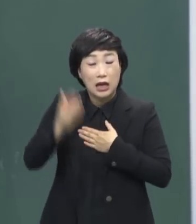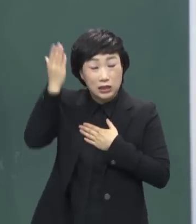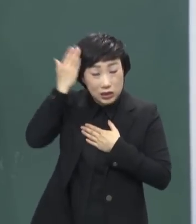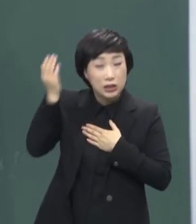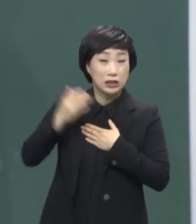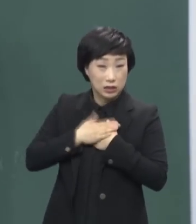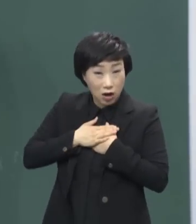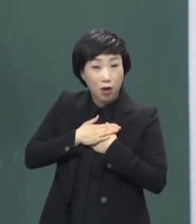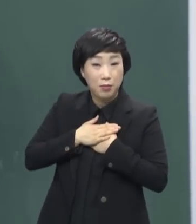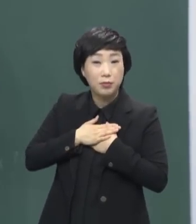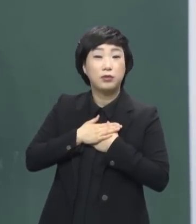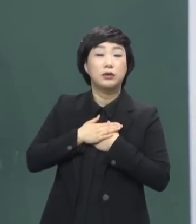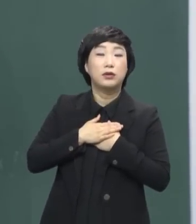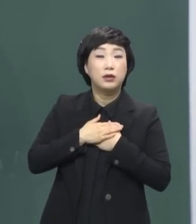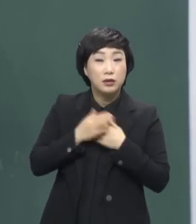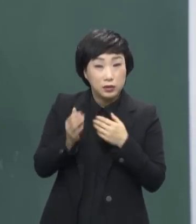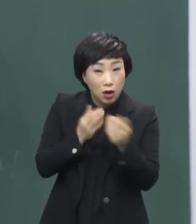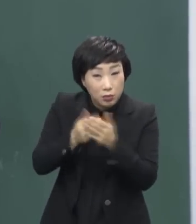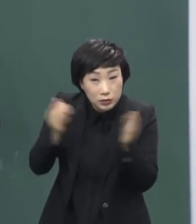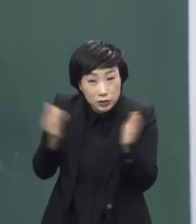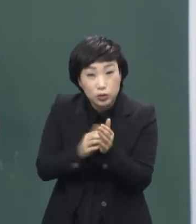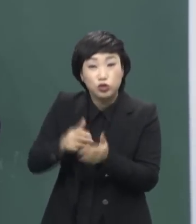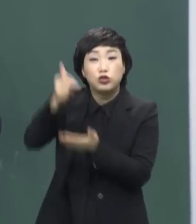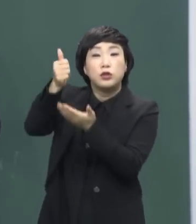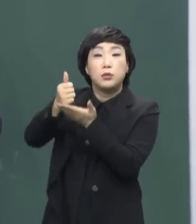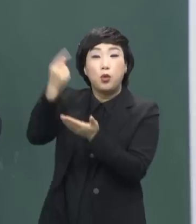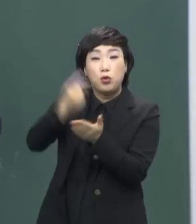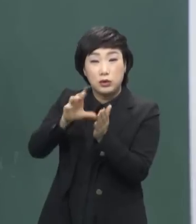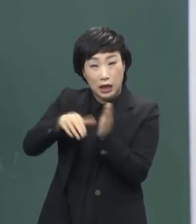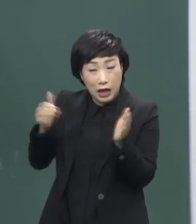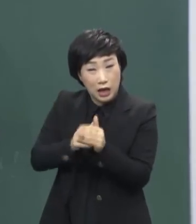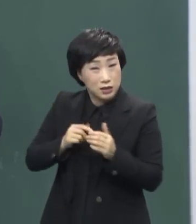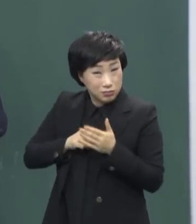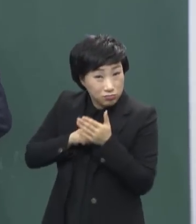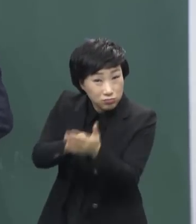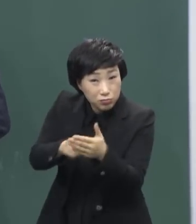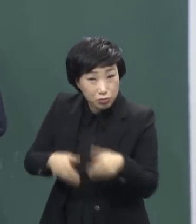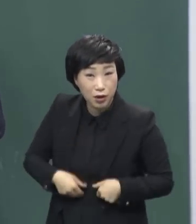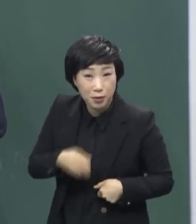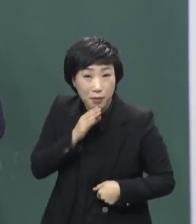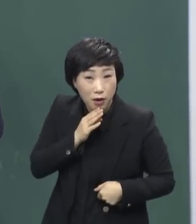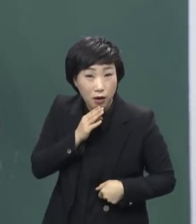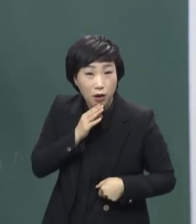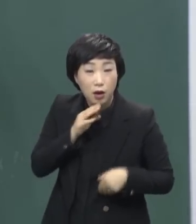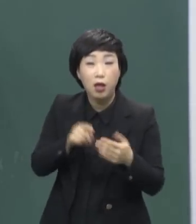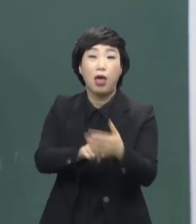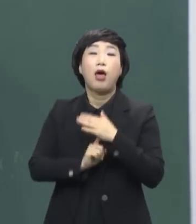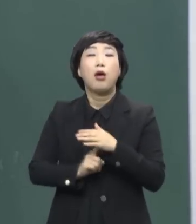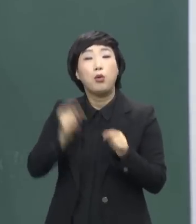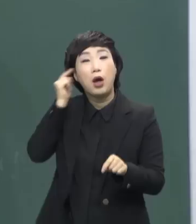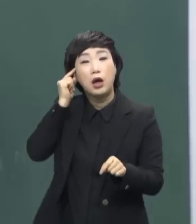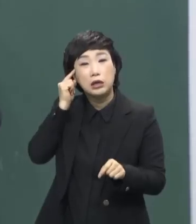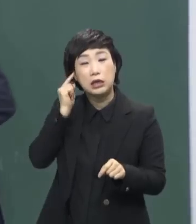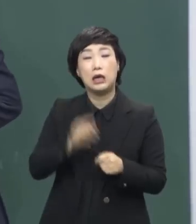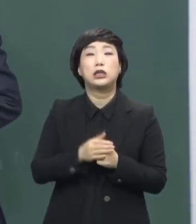지총 경험까지 했으면 주님 오실 때까지 가야 된다. 도중에 그만된 것이 이게 지적인